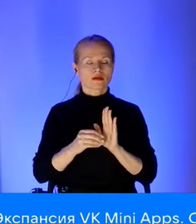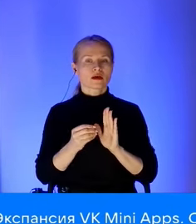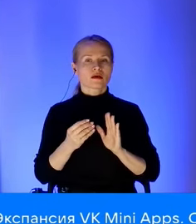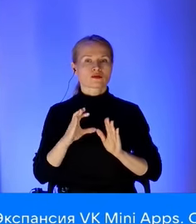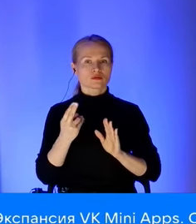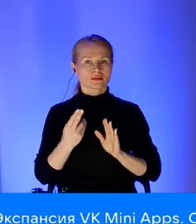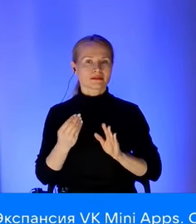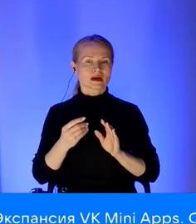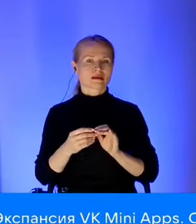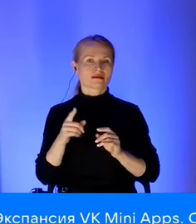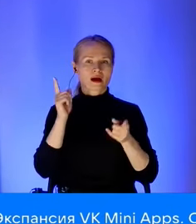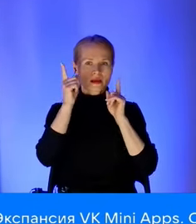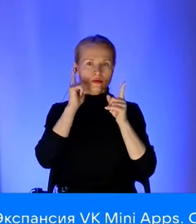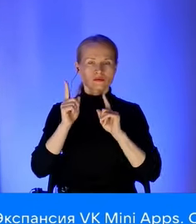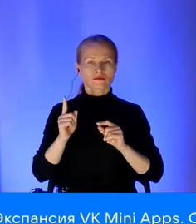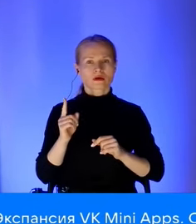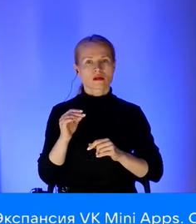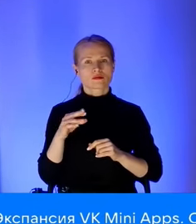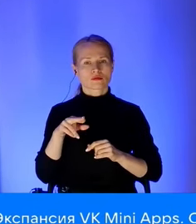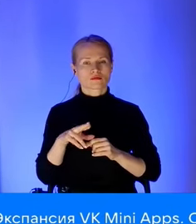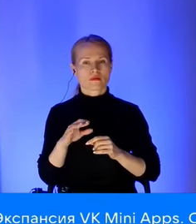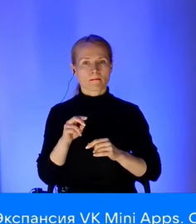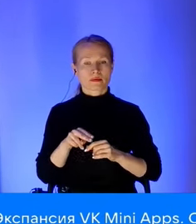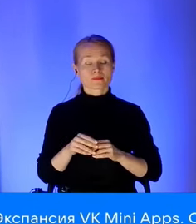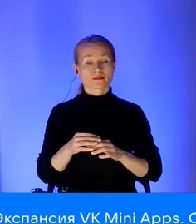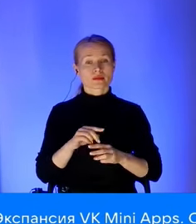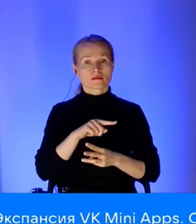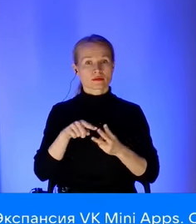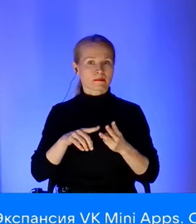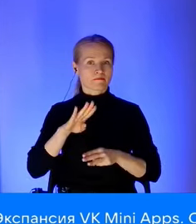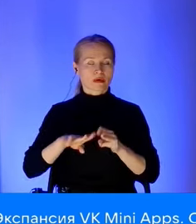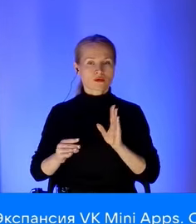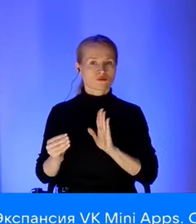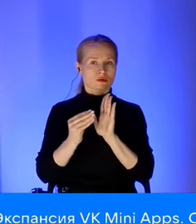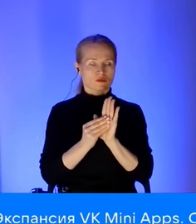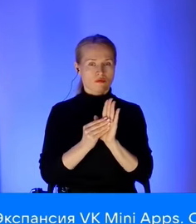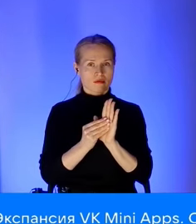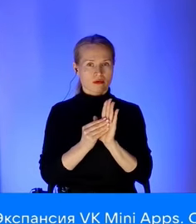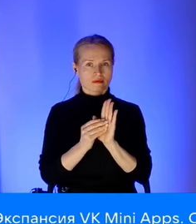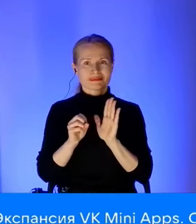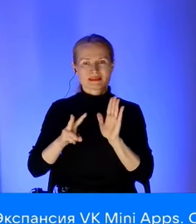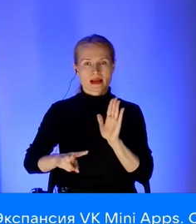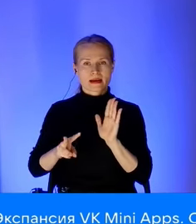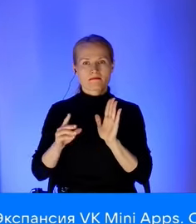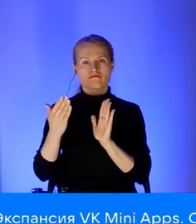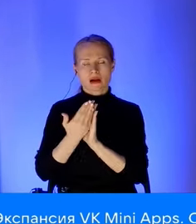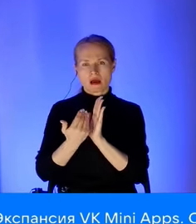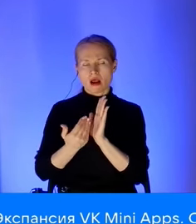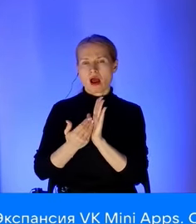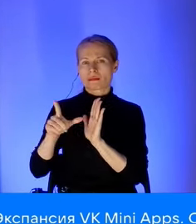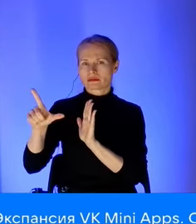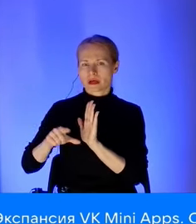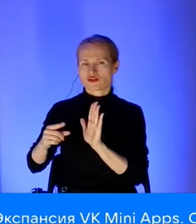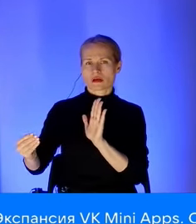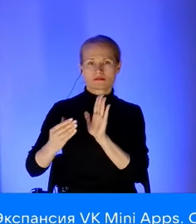платформе iOS, Android, Web. Они работают без установки, то есть их не нужно скачивать.